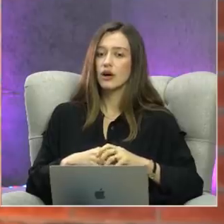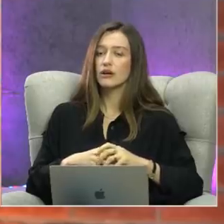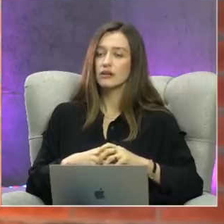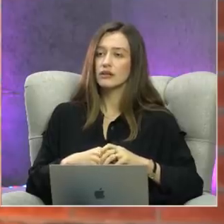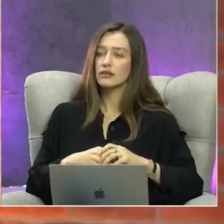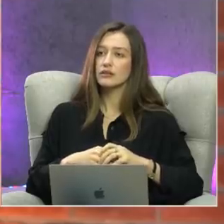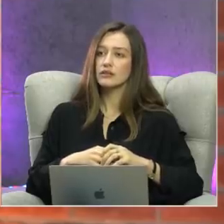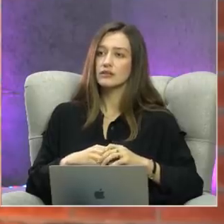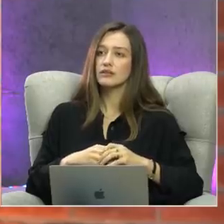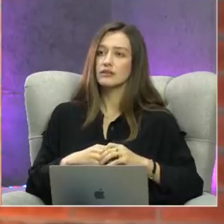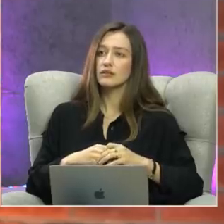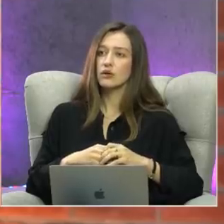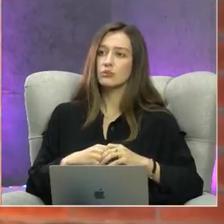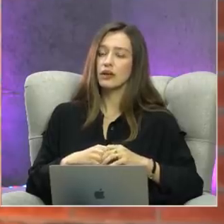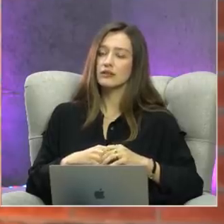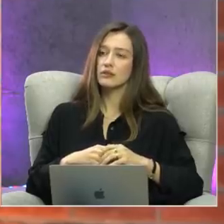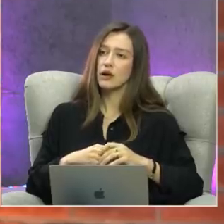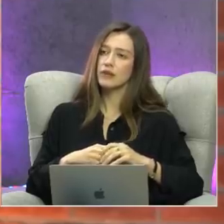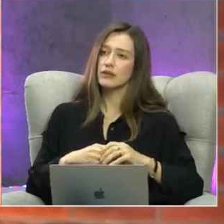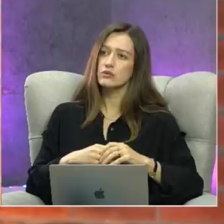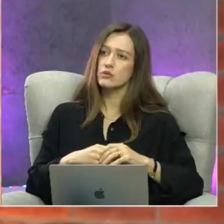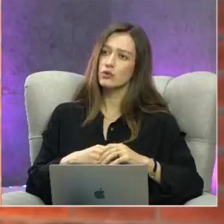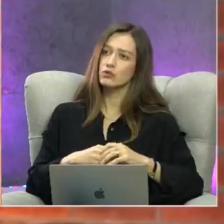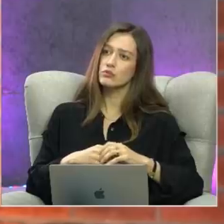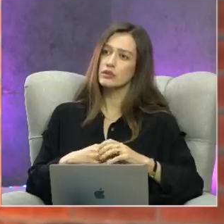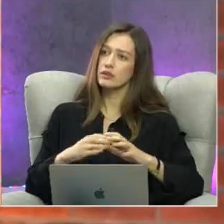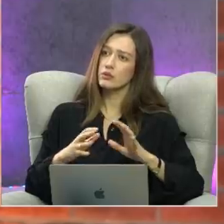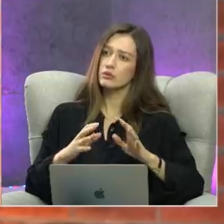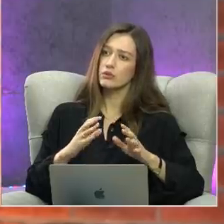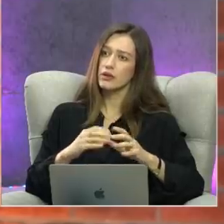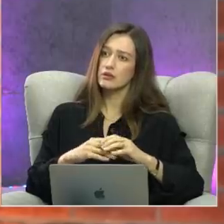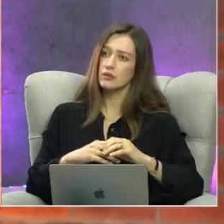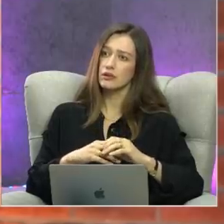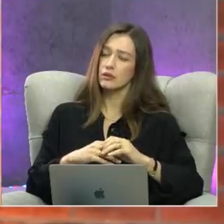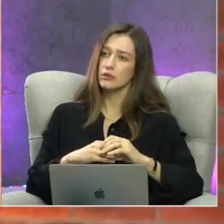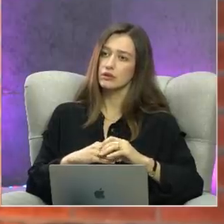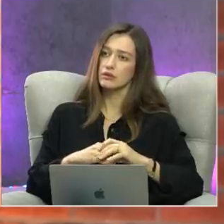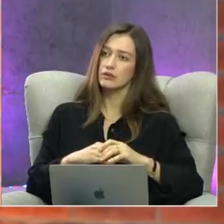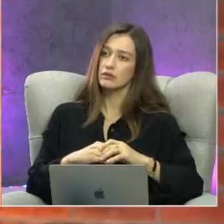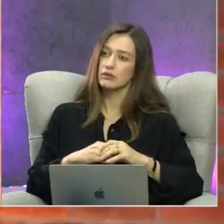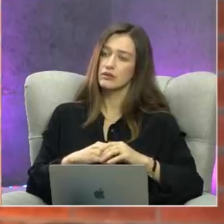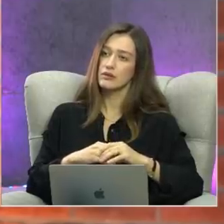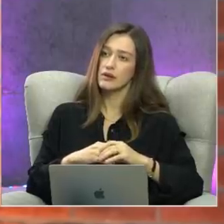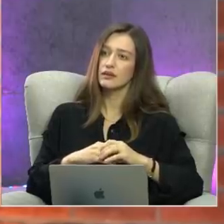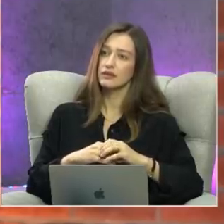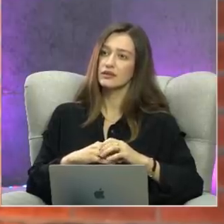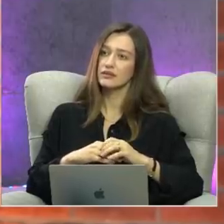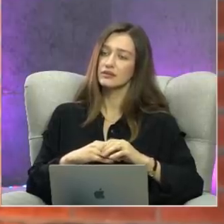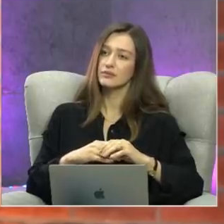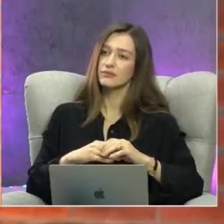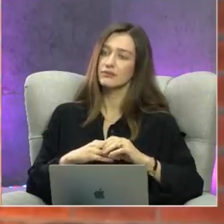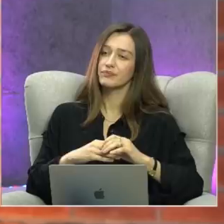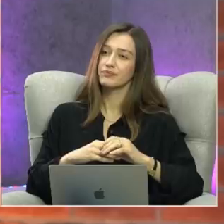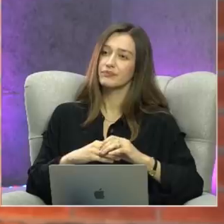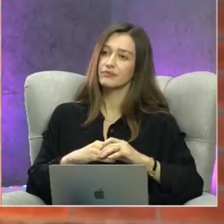öldürmek öyle evet. Öğütler var gerçekten. Ben tam tersi hocam öldürün yılan öldürülmez diye biliyorum. Şey hani. O lanetinden gülüyor. Bir de o hayvan evet. O